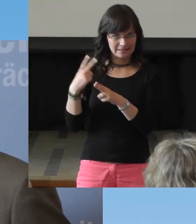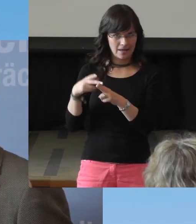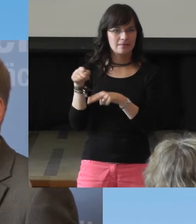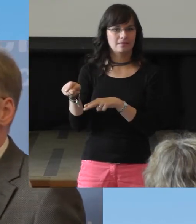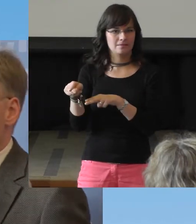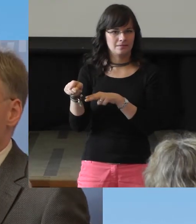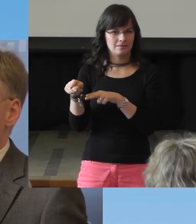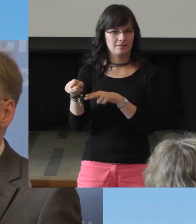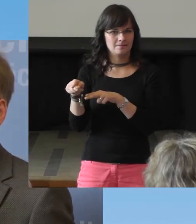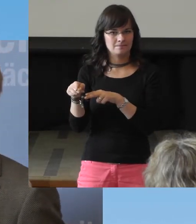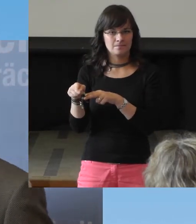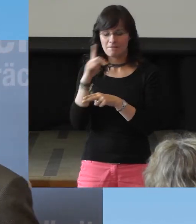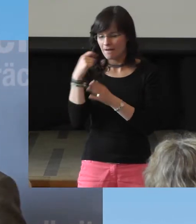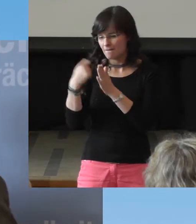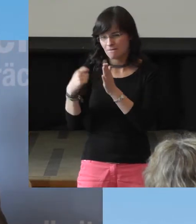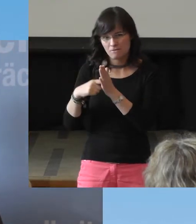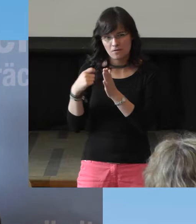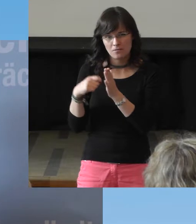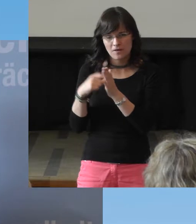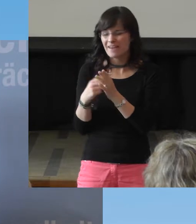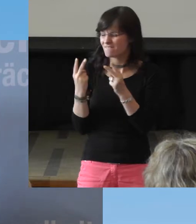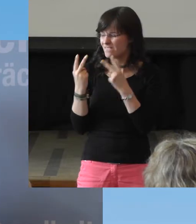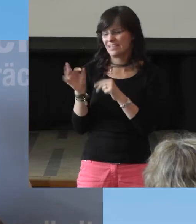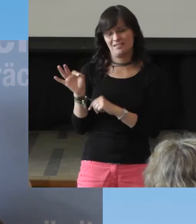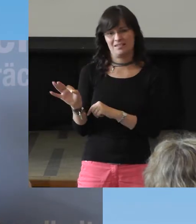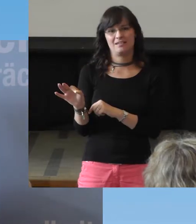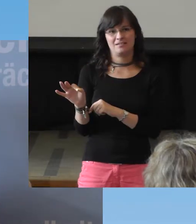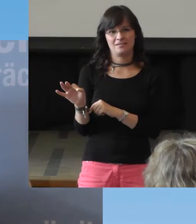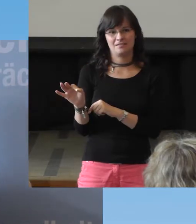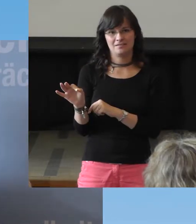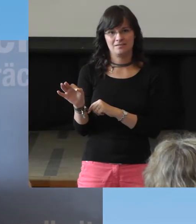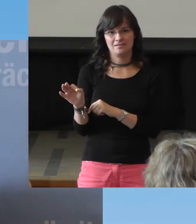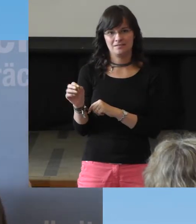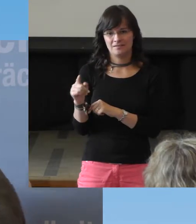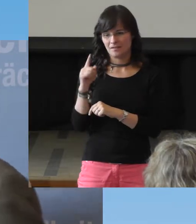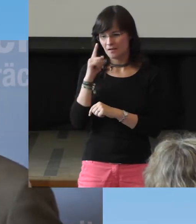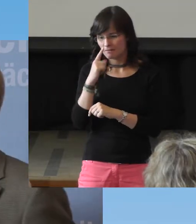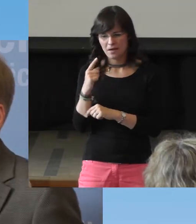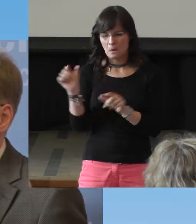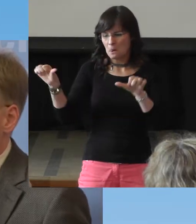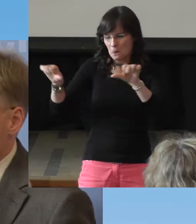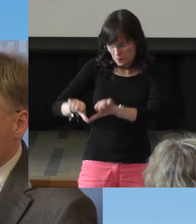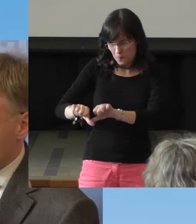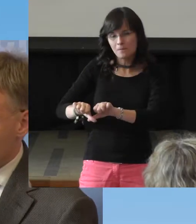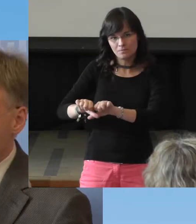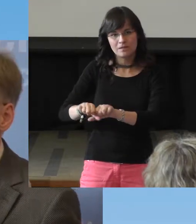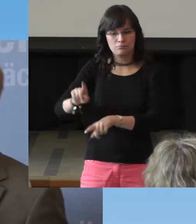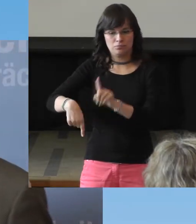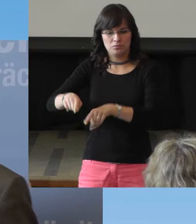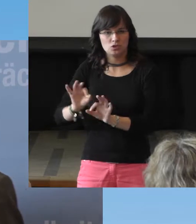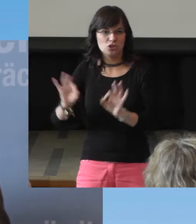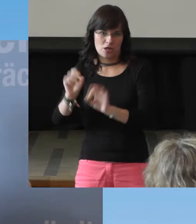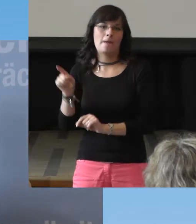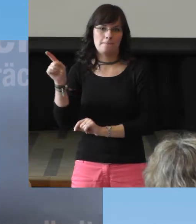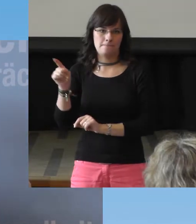Denn dieser Wert ist erheblich von Bedeutung, was die Verstärkung von RLS-Symptomen anbetrifft. Dazu gehört